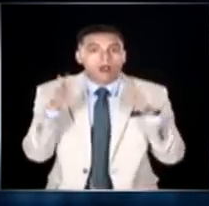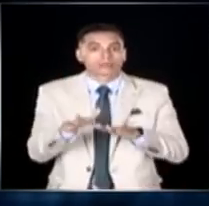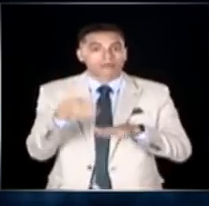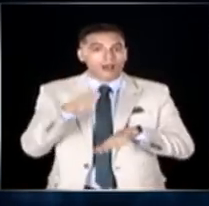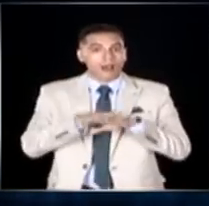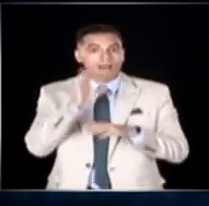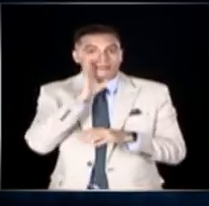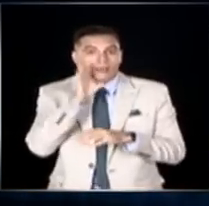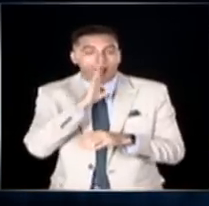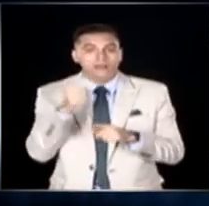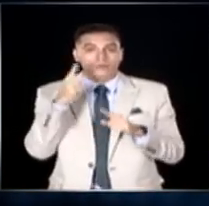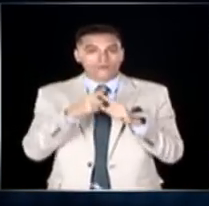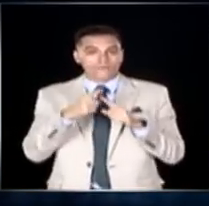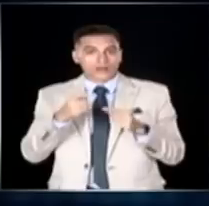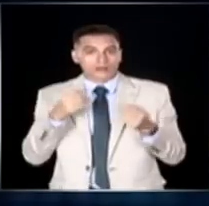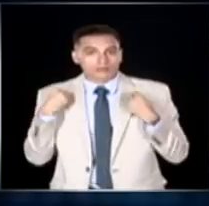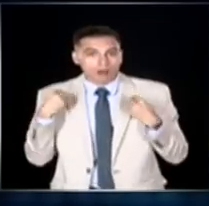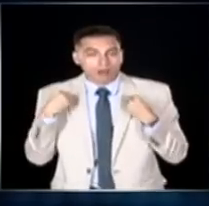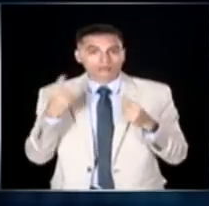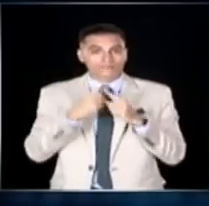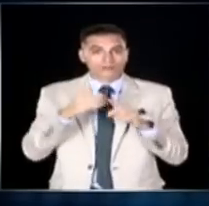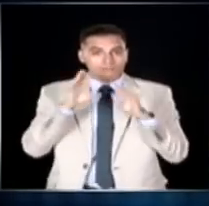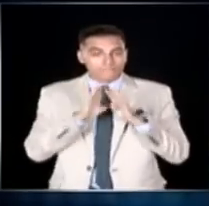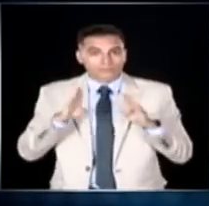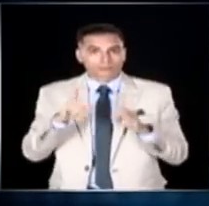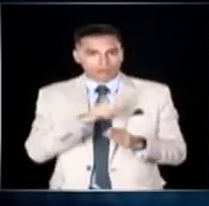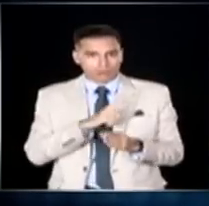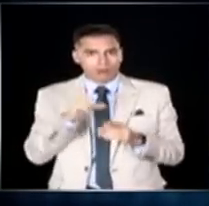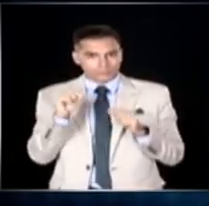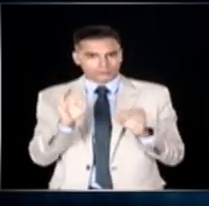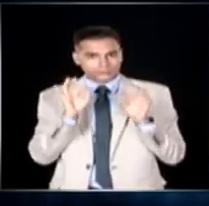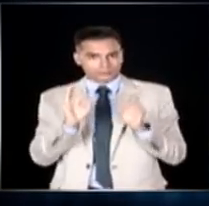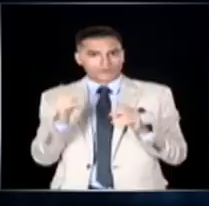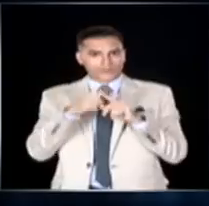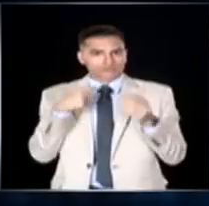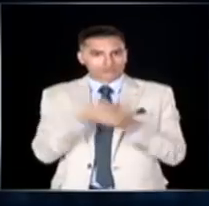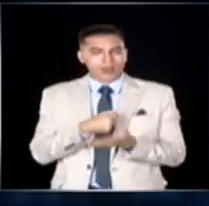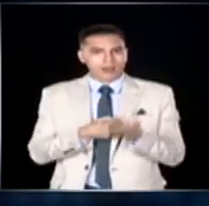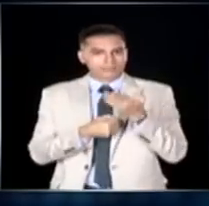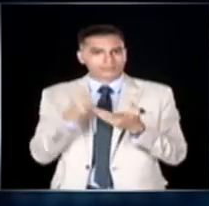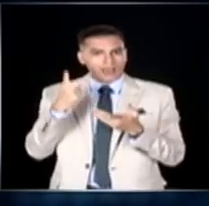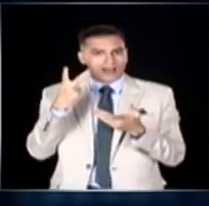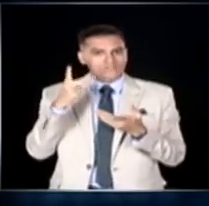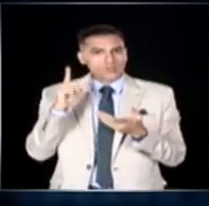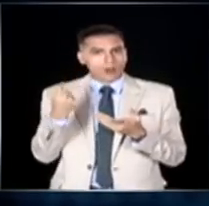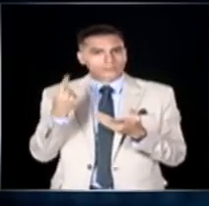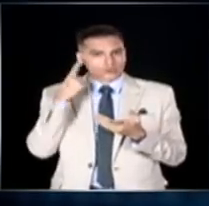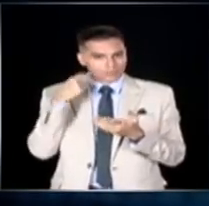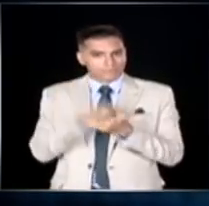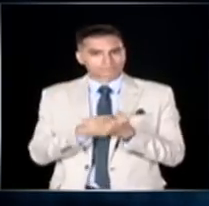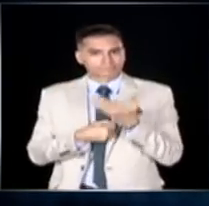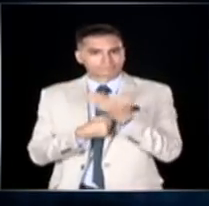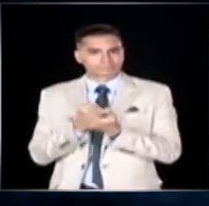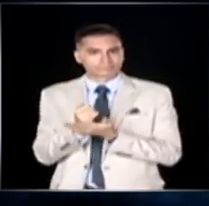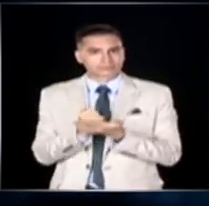المجال الرياضي والموسيقي والمسرحي. حصلت المدرسة على شهادة الاعتماد والجودة عام 2015.